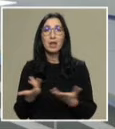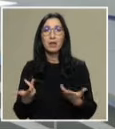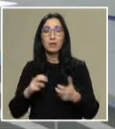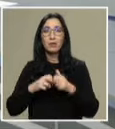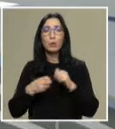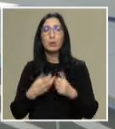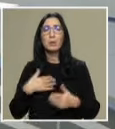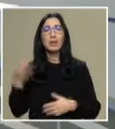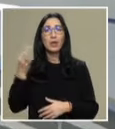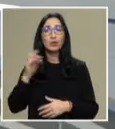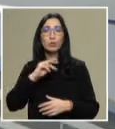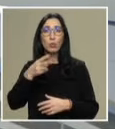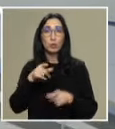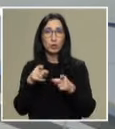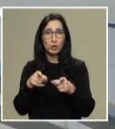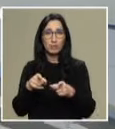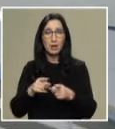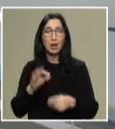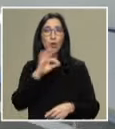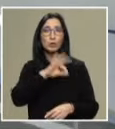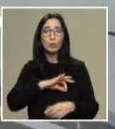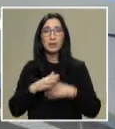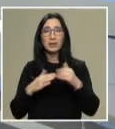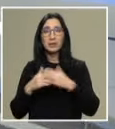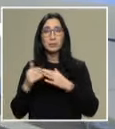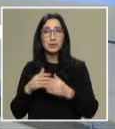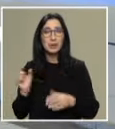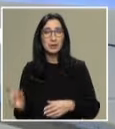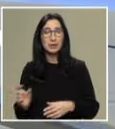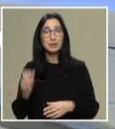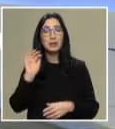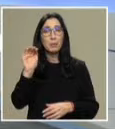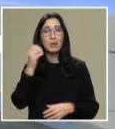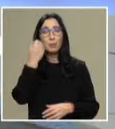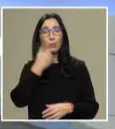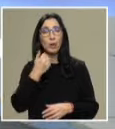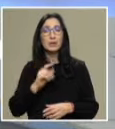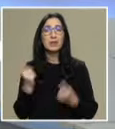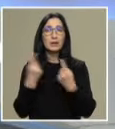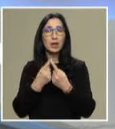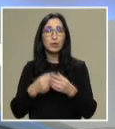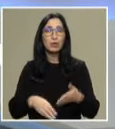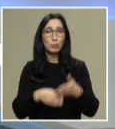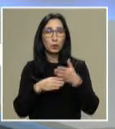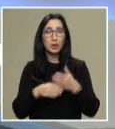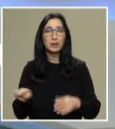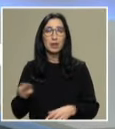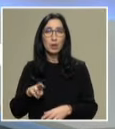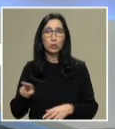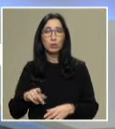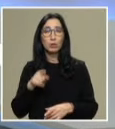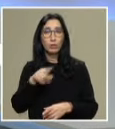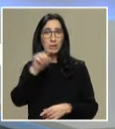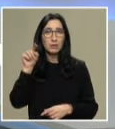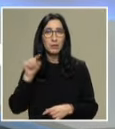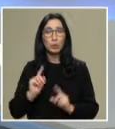проблеми най-често се обръщат към тях? Успяват ли специалистите да бъдат полезни и срещат ли подкрепата на родителите? Това са